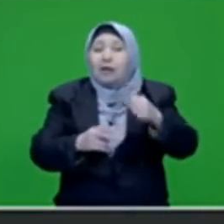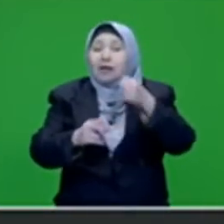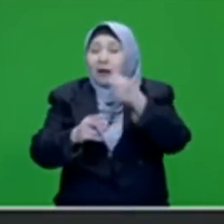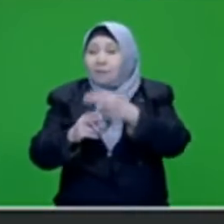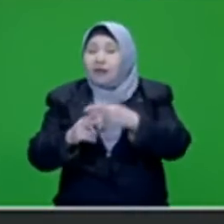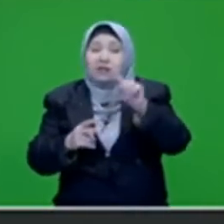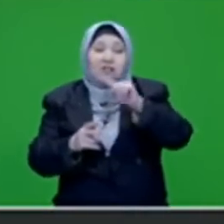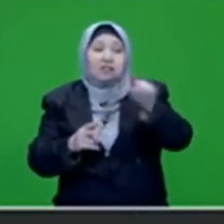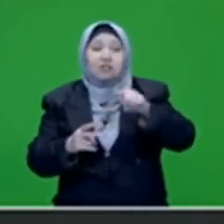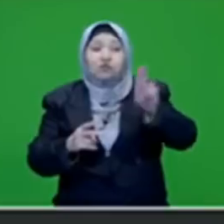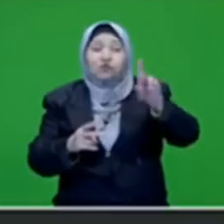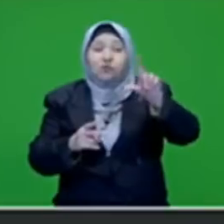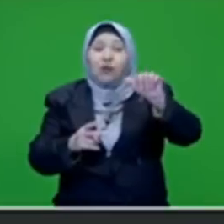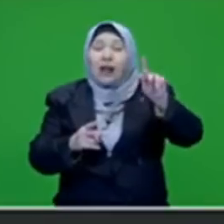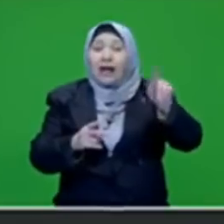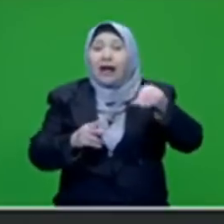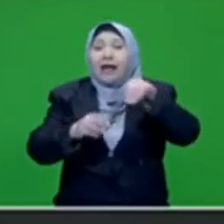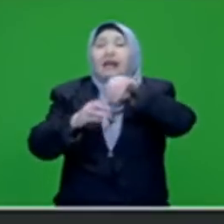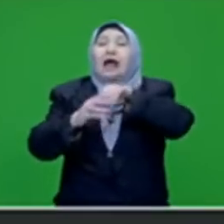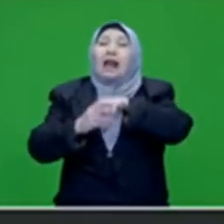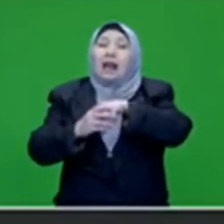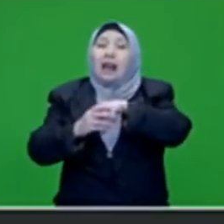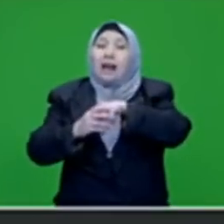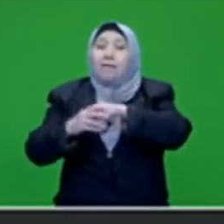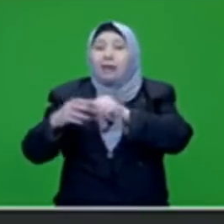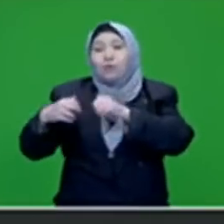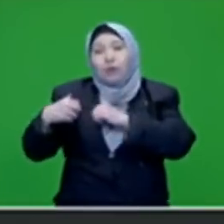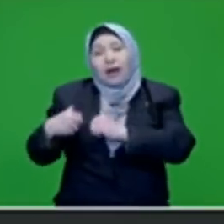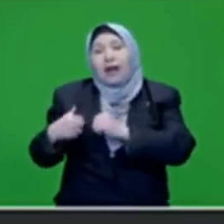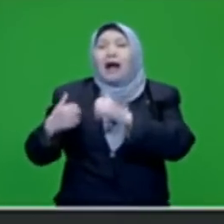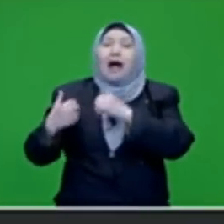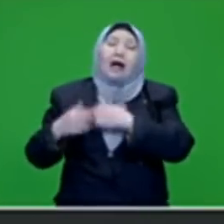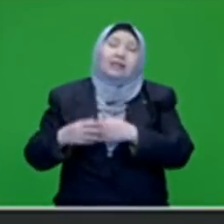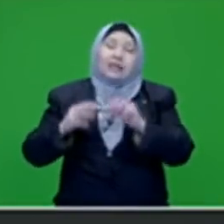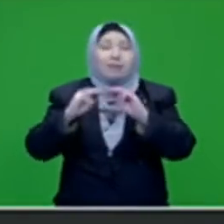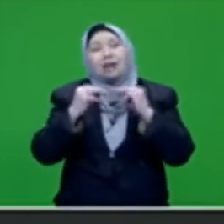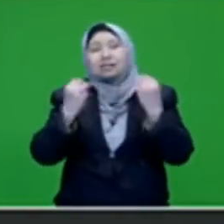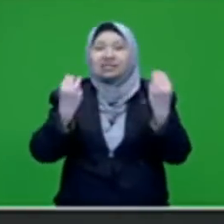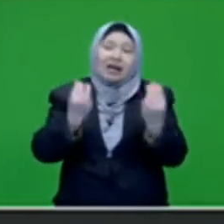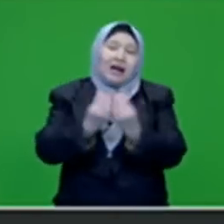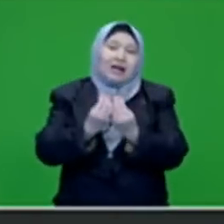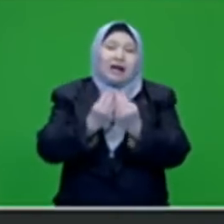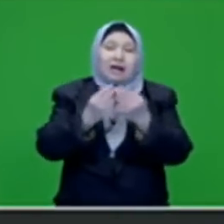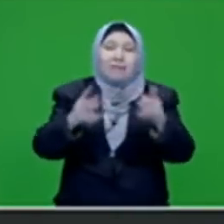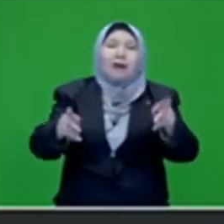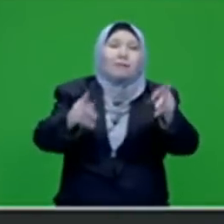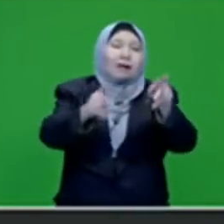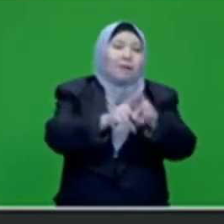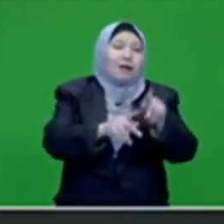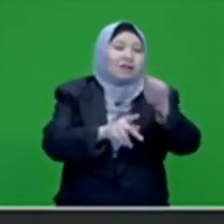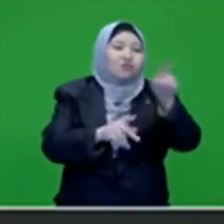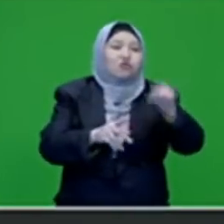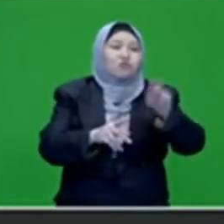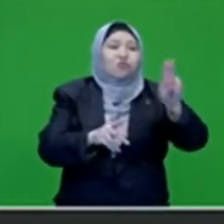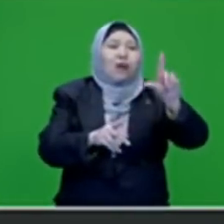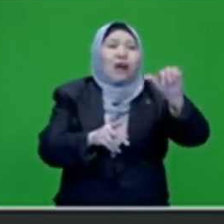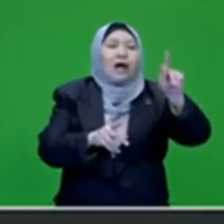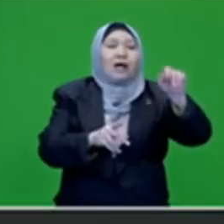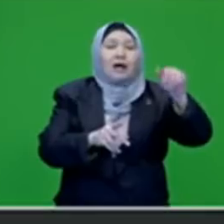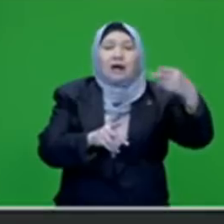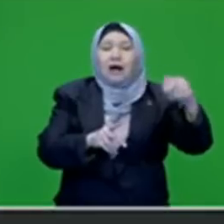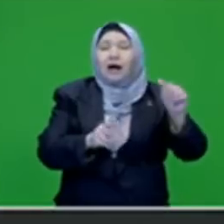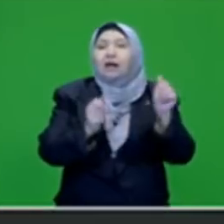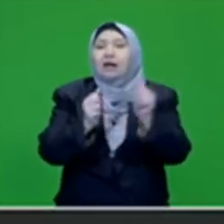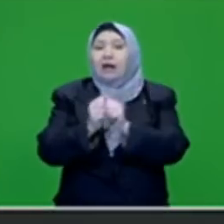dalam kad jemputan kahwin. Satu kalah hati, dua pasangan. Di mana kau satu Zulaikha dengan Yusuf. Yang lupa